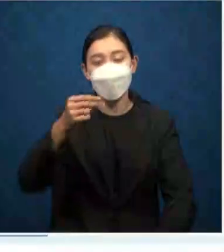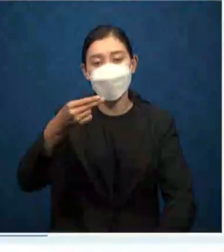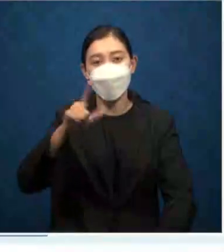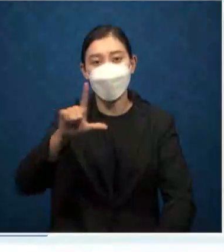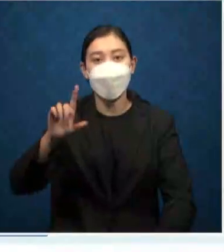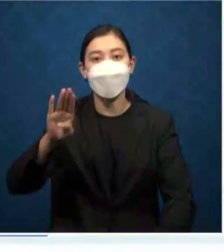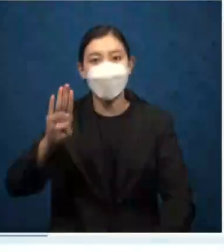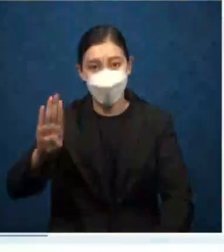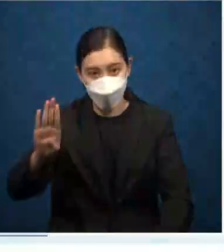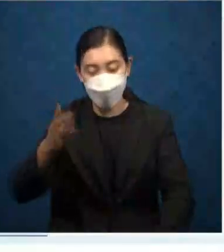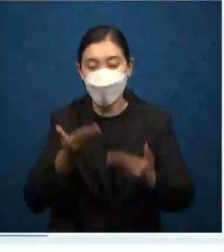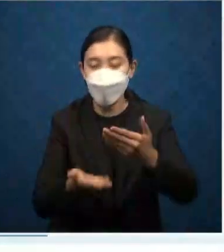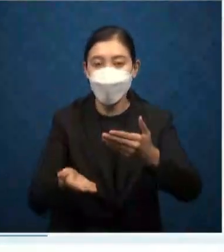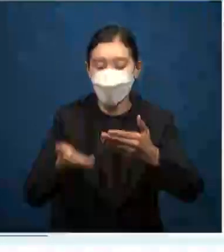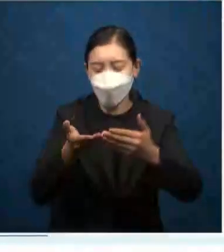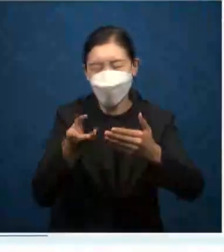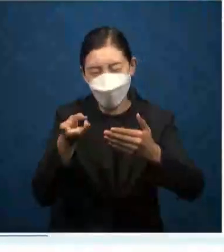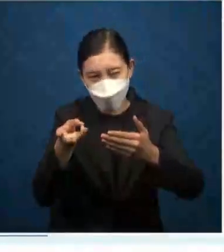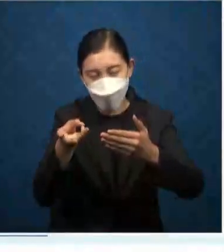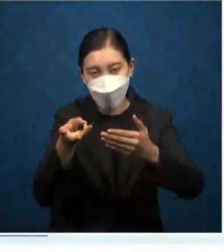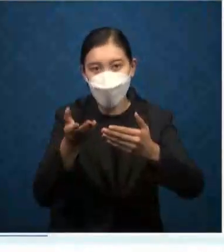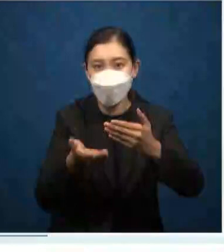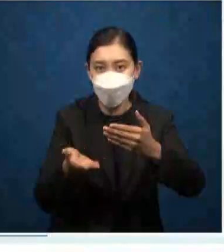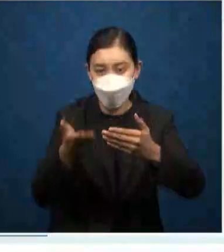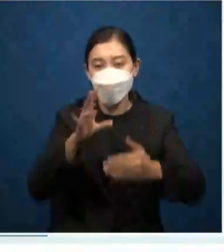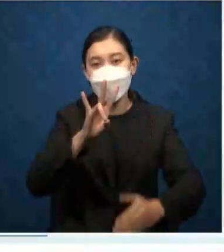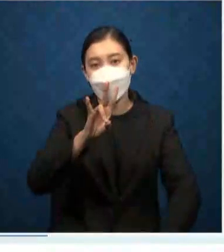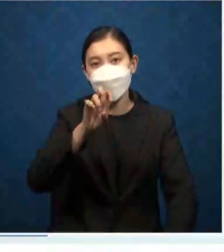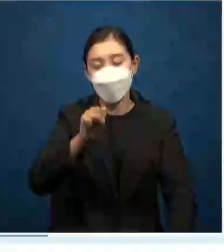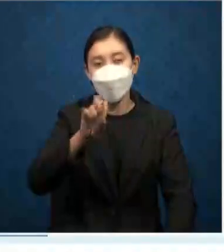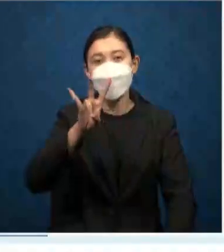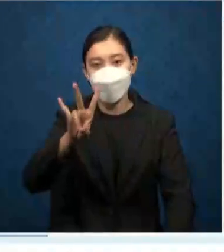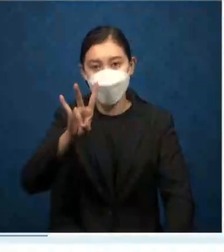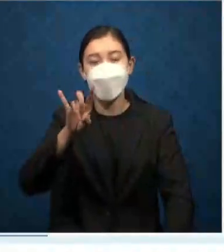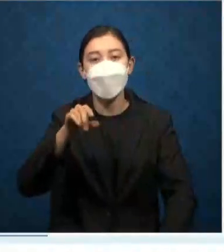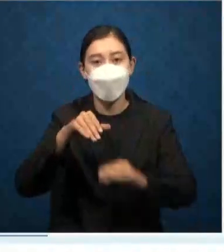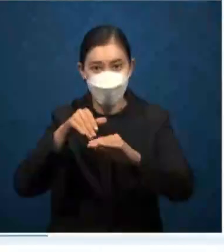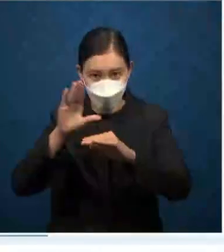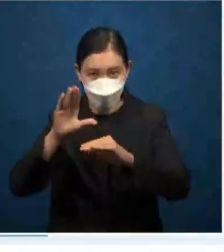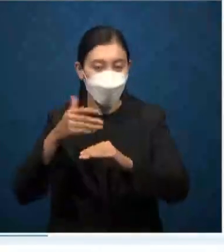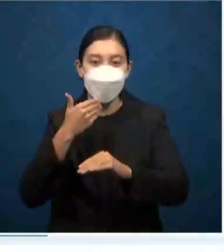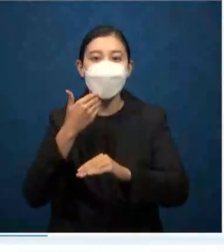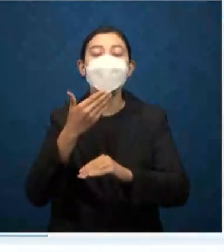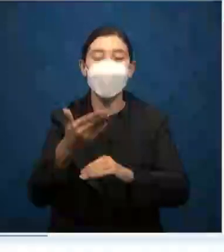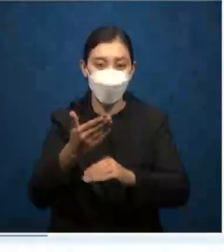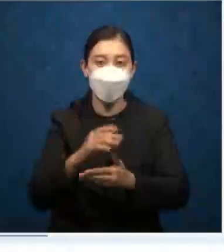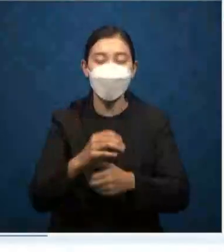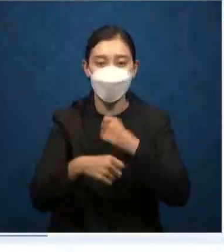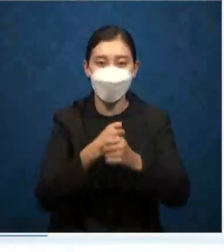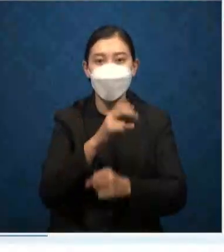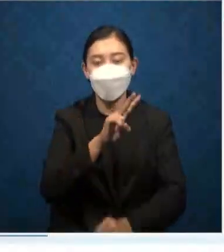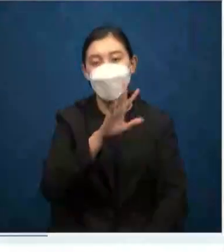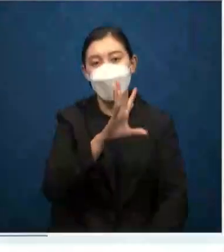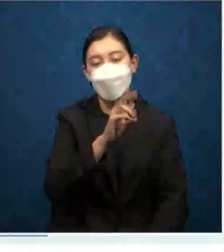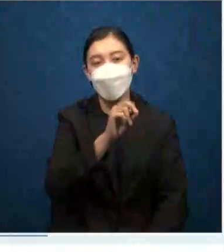ทขยับขึ้นเล็กน้อยนะครับไล่เรียงมาอยู่ 707 กว่าๆเนี่ยมาทุกปี2563